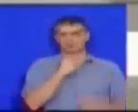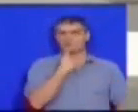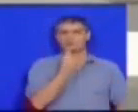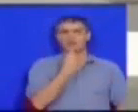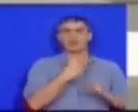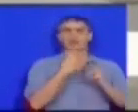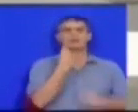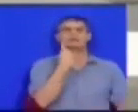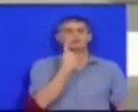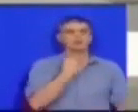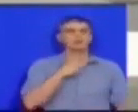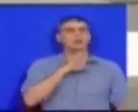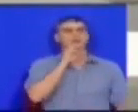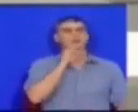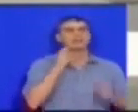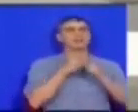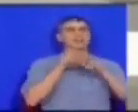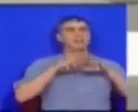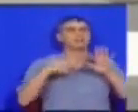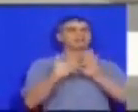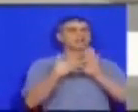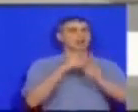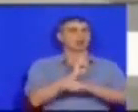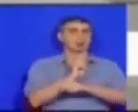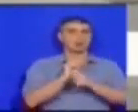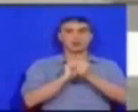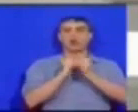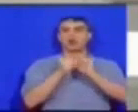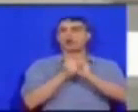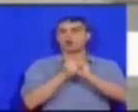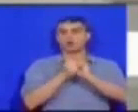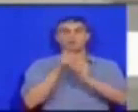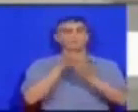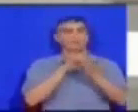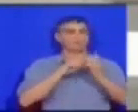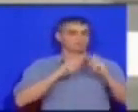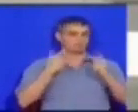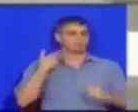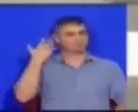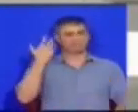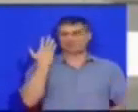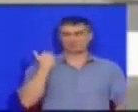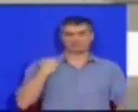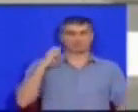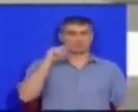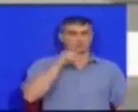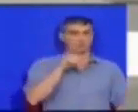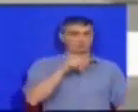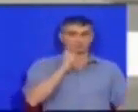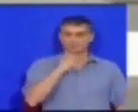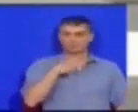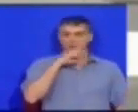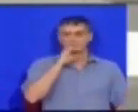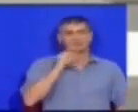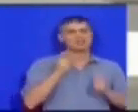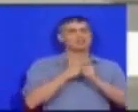דבר אחד. אני יכול לדבר על היחידה הארצית חקירות הונאה, או על מקומות אחרים שהייתי לפני שהגעתי אליה. אבל כשאני